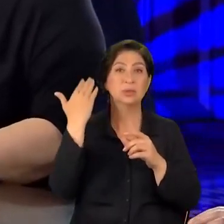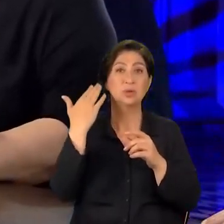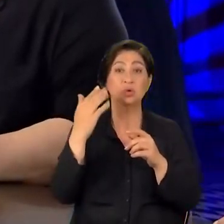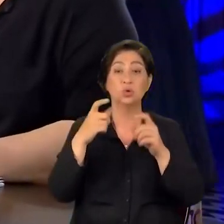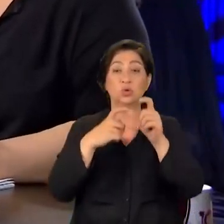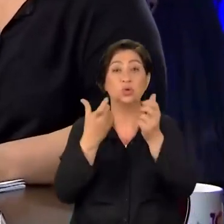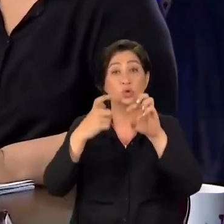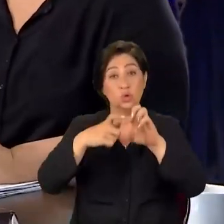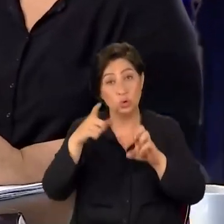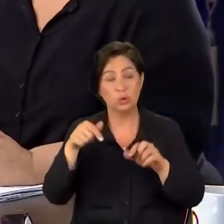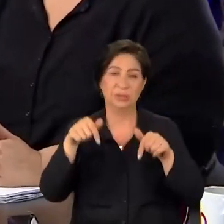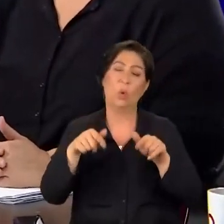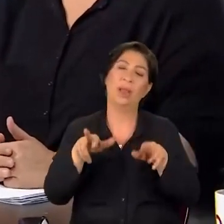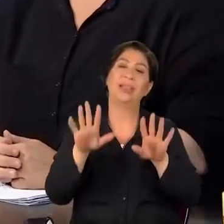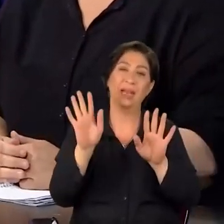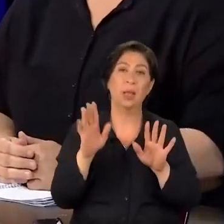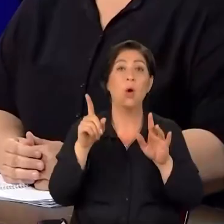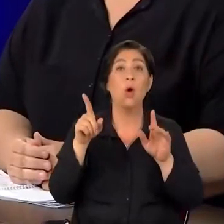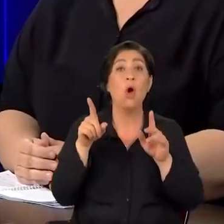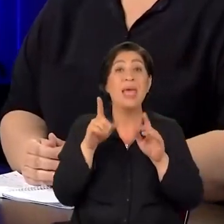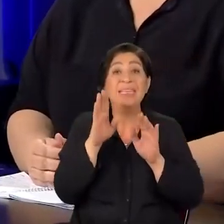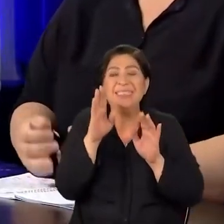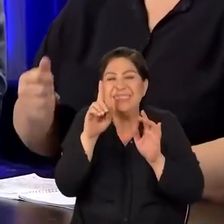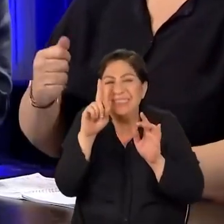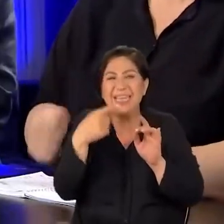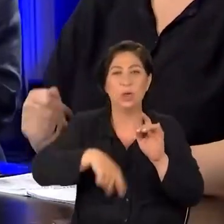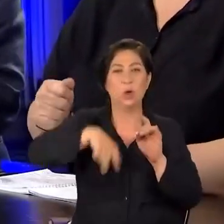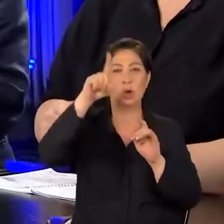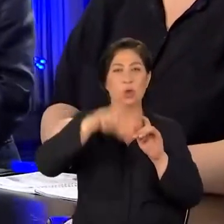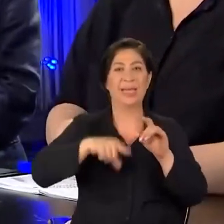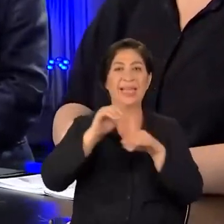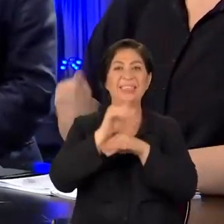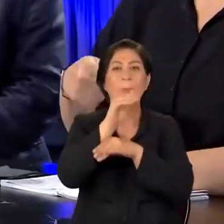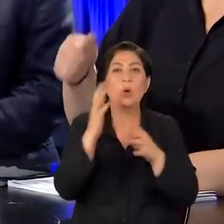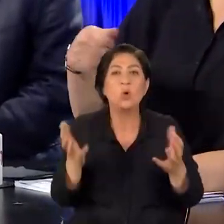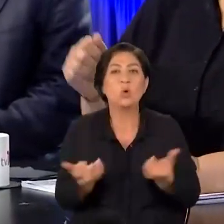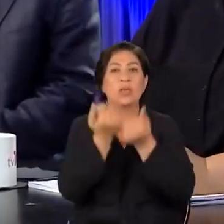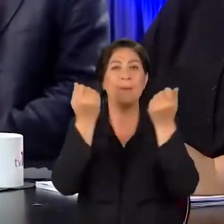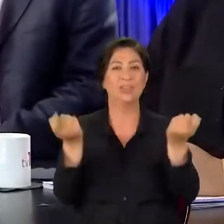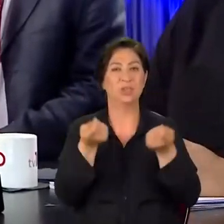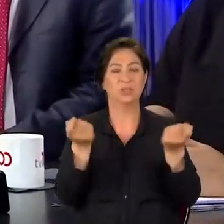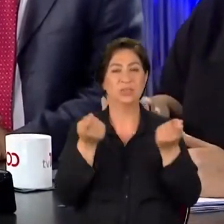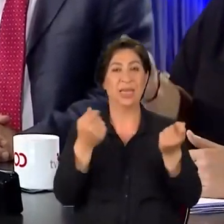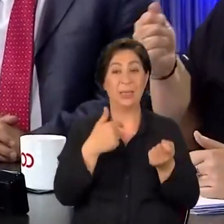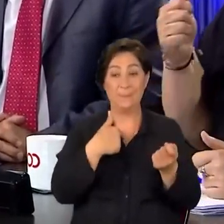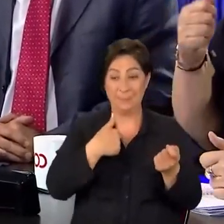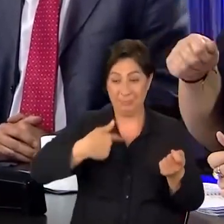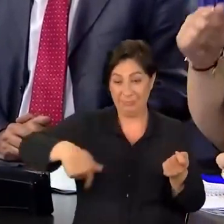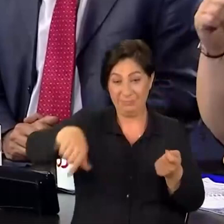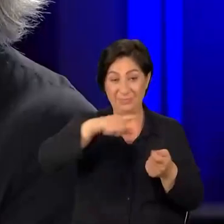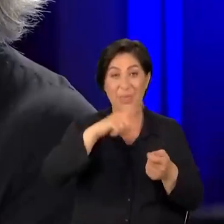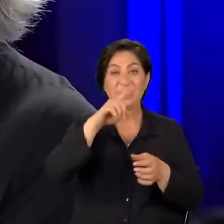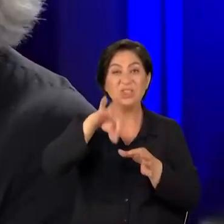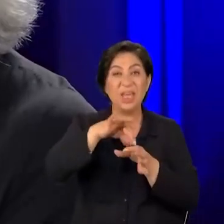artık öyle değil ama bir zaman Sur diyelim, bölgelerinde hakikaten sadece gündelik yaşamını kotarmaya çalışan,